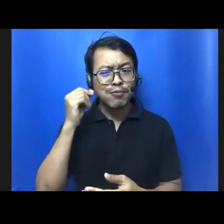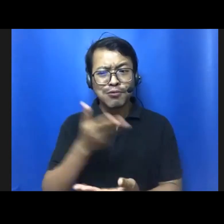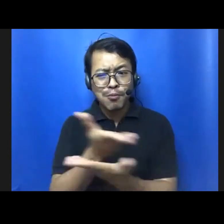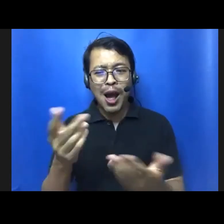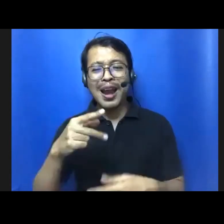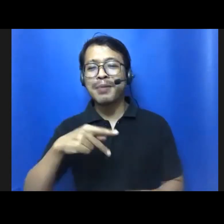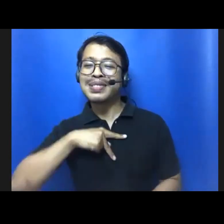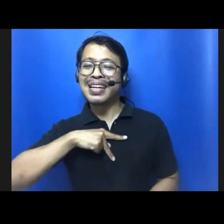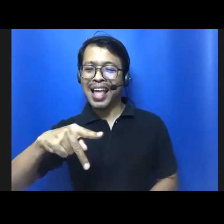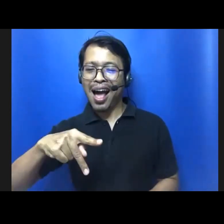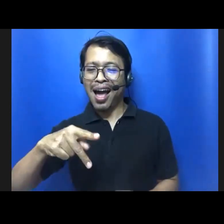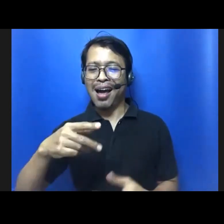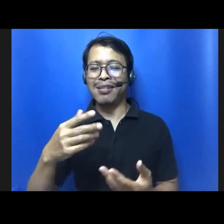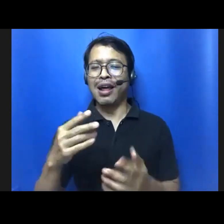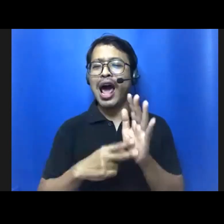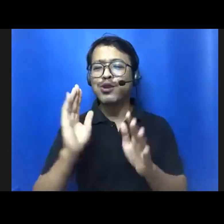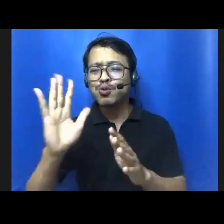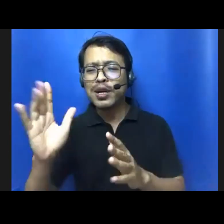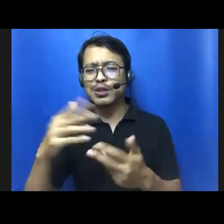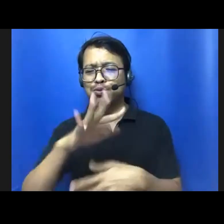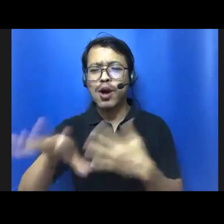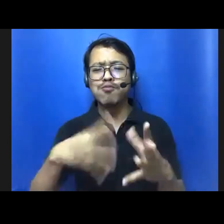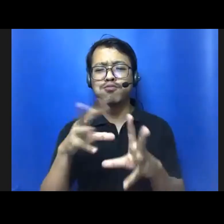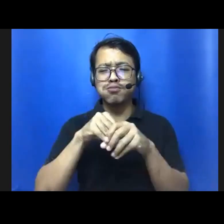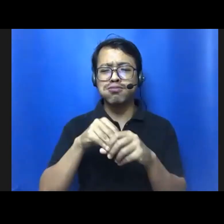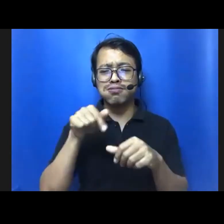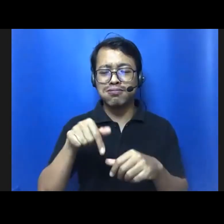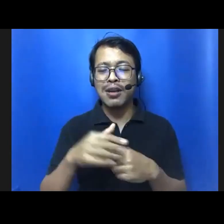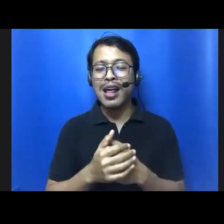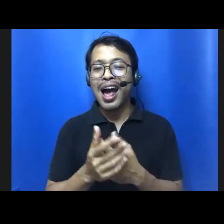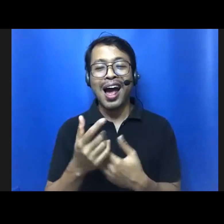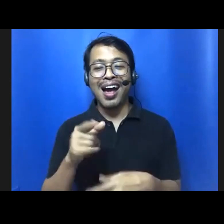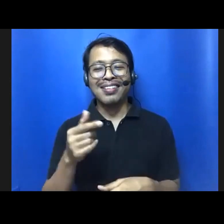peserta, dari setiap narasumber. Kita bersepakat bahwa akses terhadap